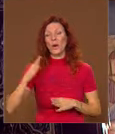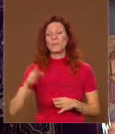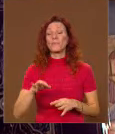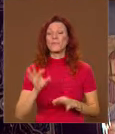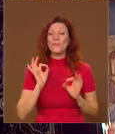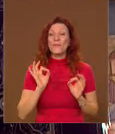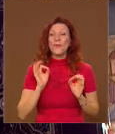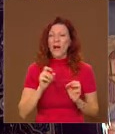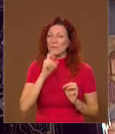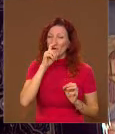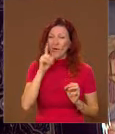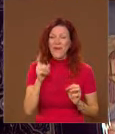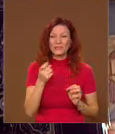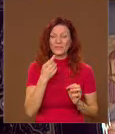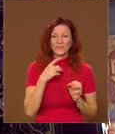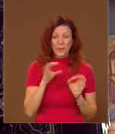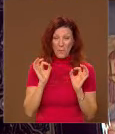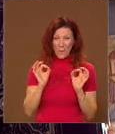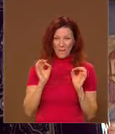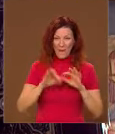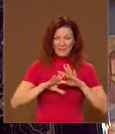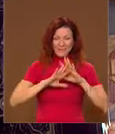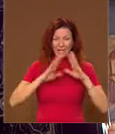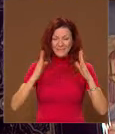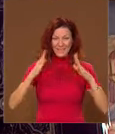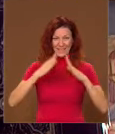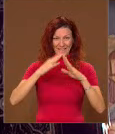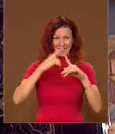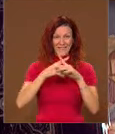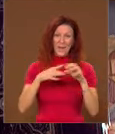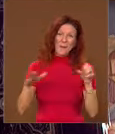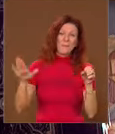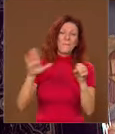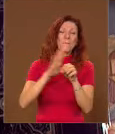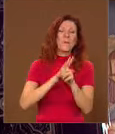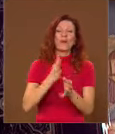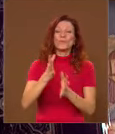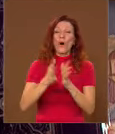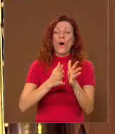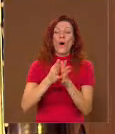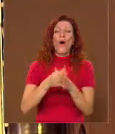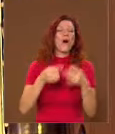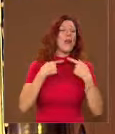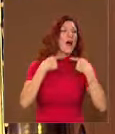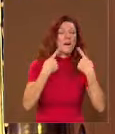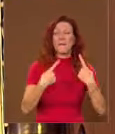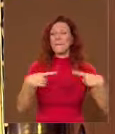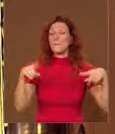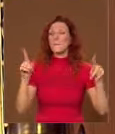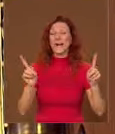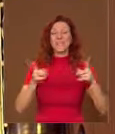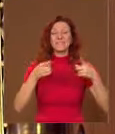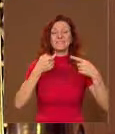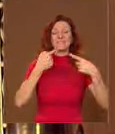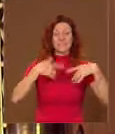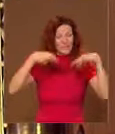при която целият храм се изпълва с църковните песнопения и се създава духовната атмосфера на